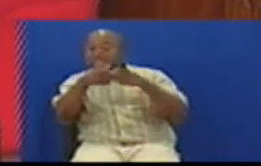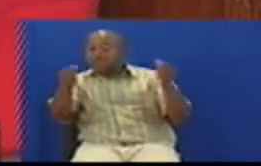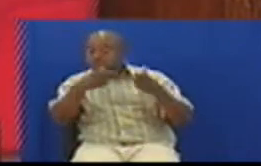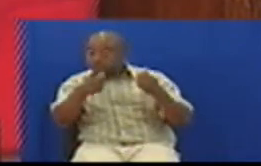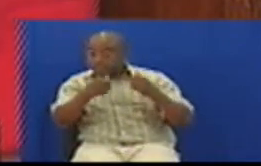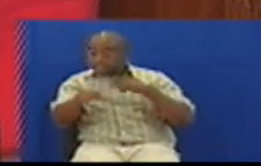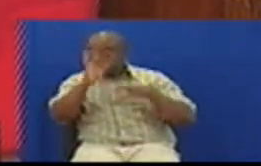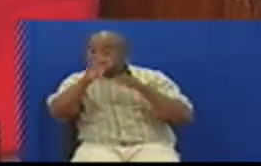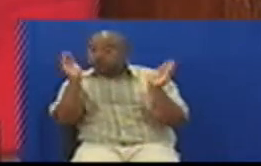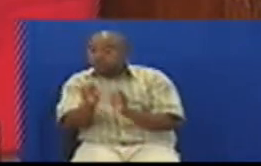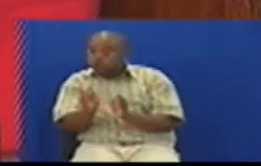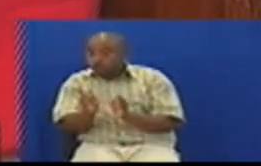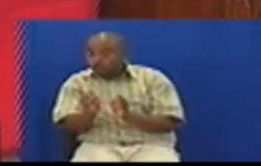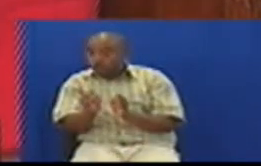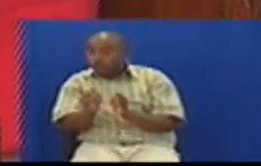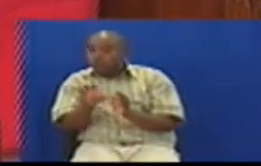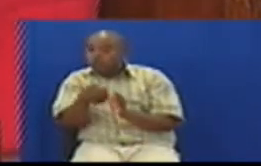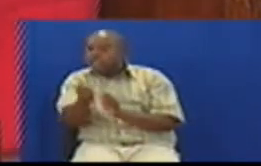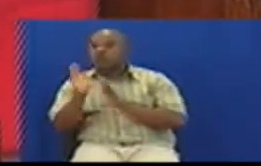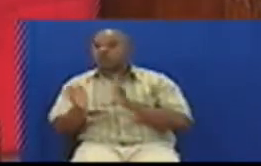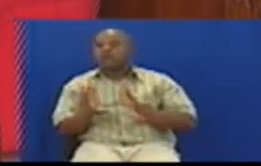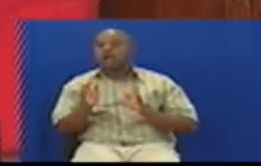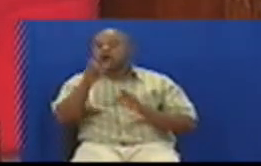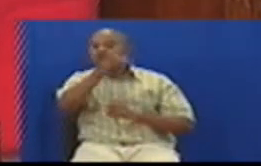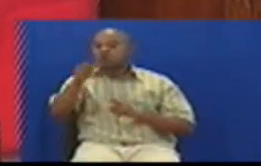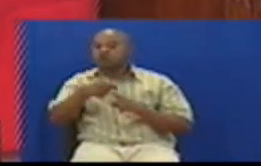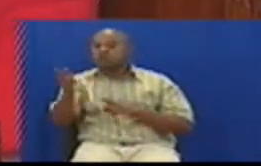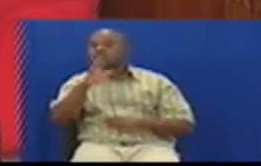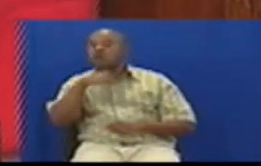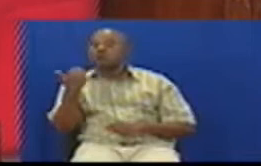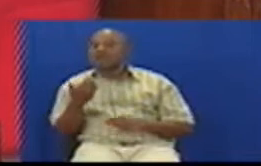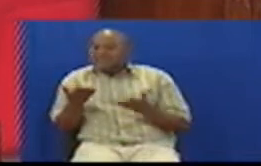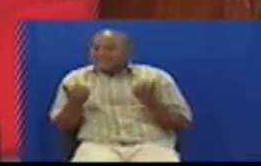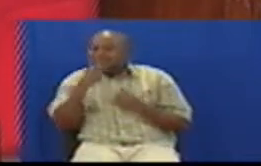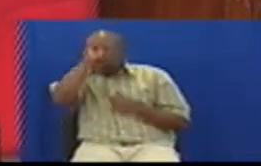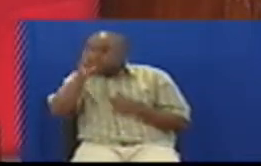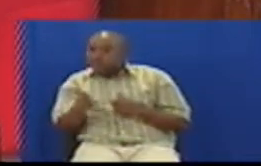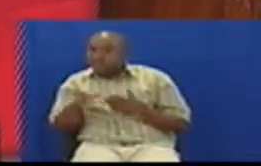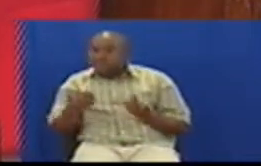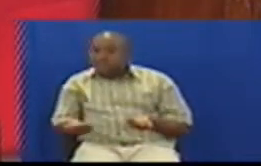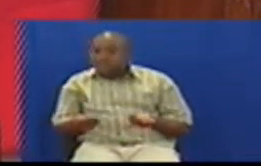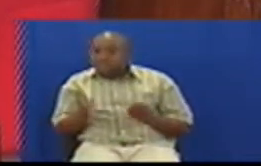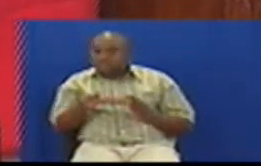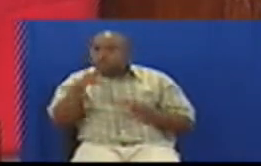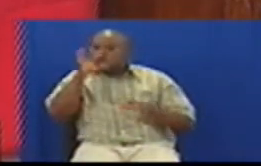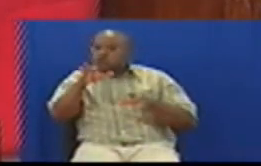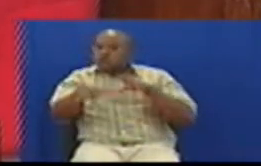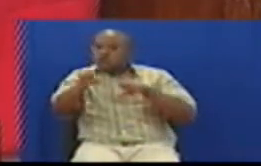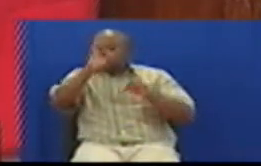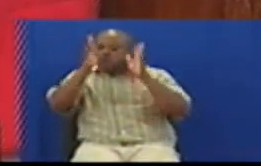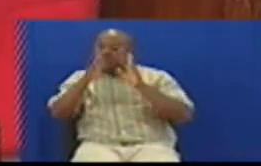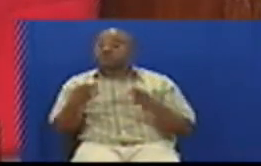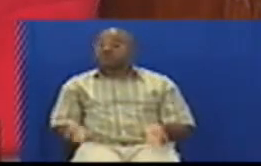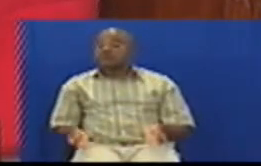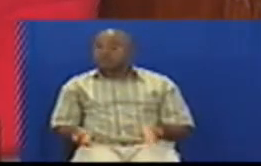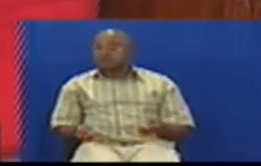mtu mmoja katika target yao ya watu 200. Tunaelekea kwenye uchaguzi mkuu, kila kata kutakuwa na uchaguzi, kila jimbo litakuwa lina